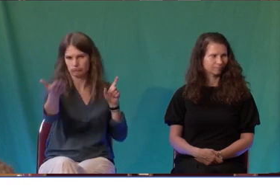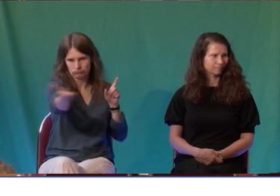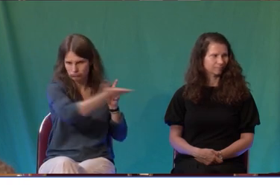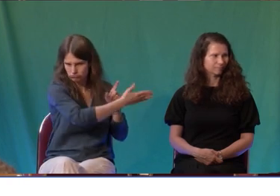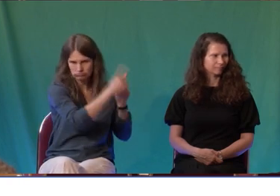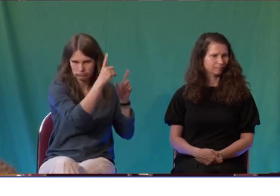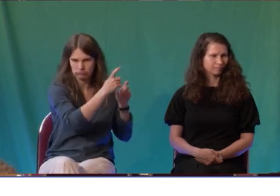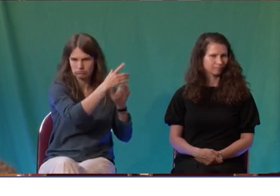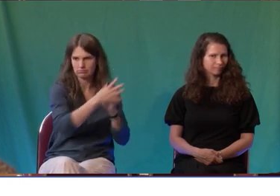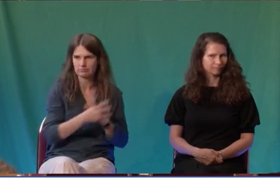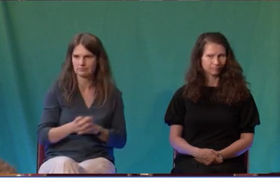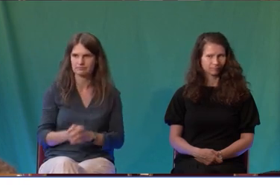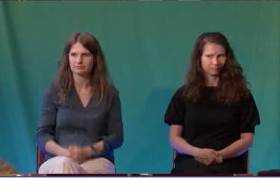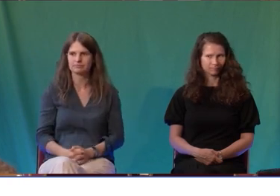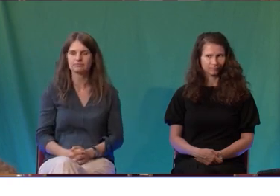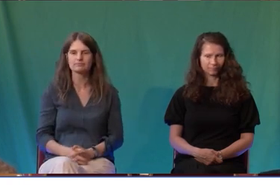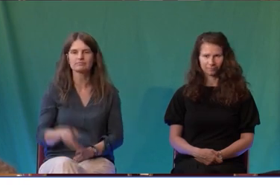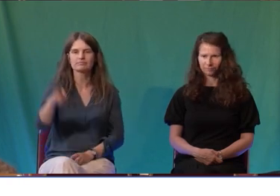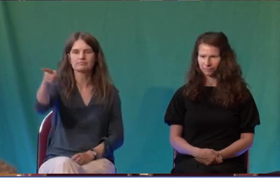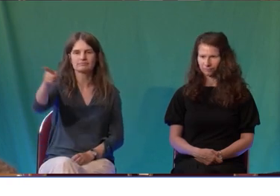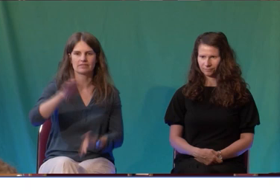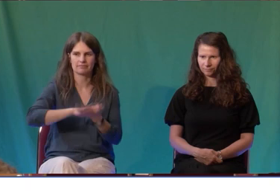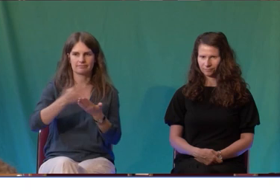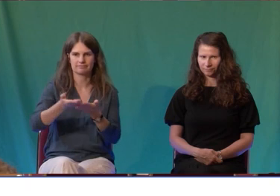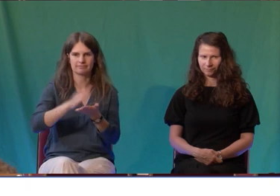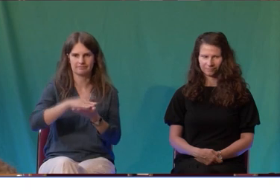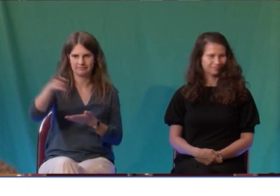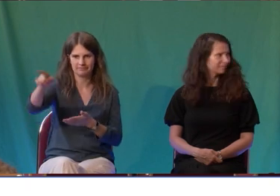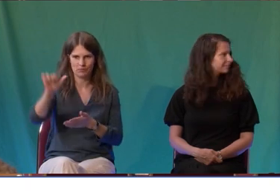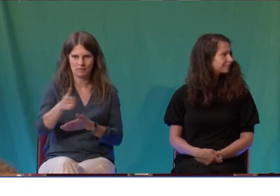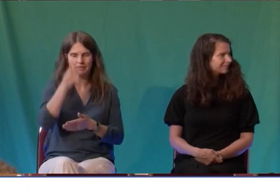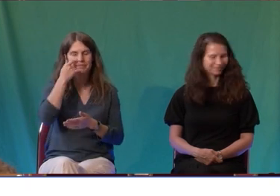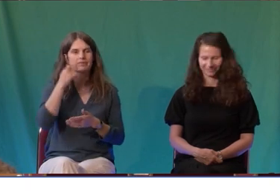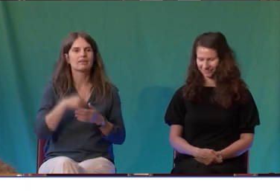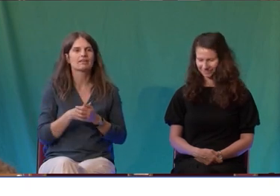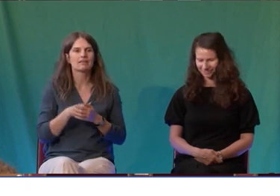das um die Beratung von Eltern in der teilhabeberatungsstelle